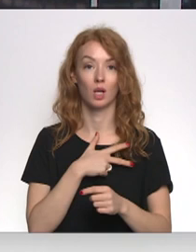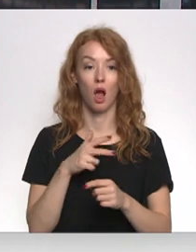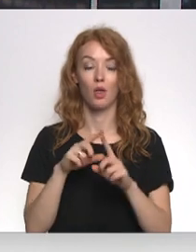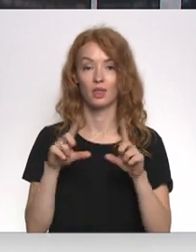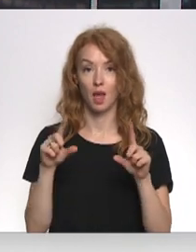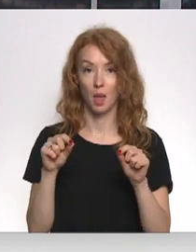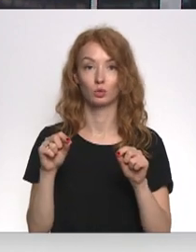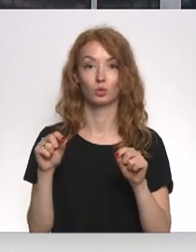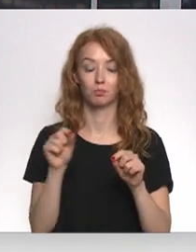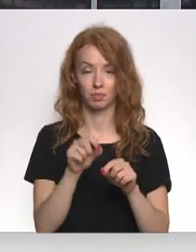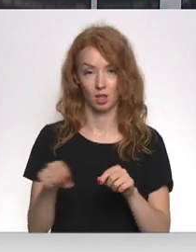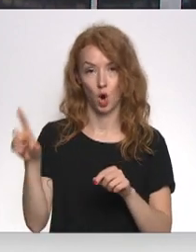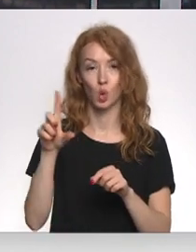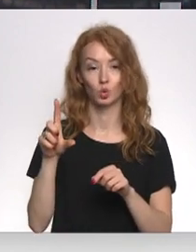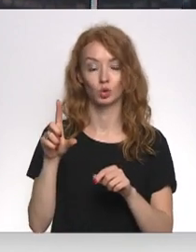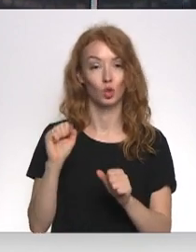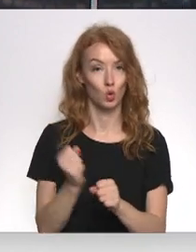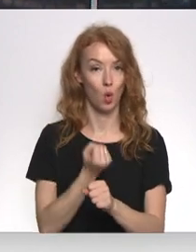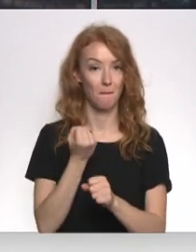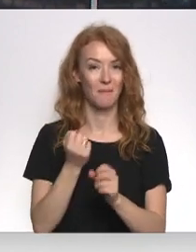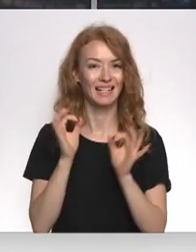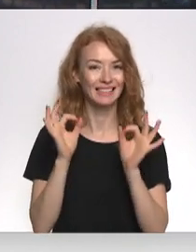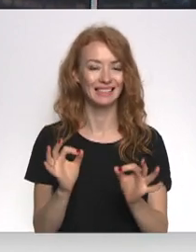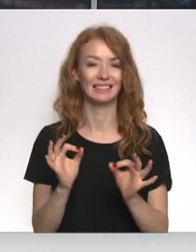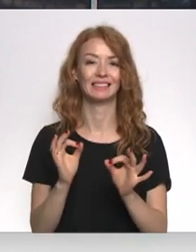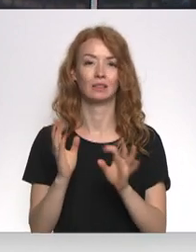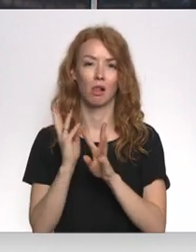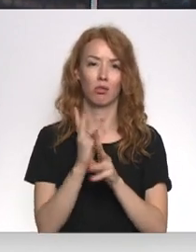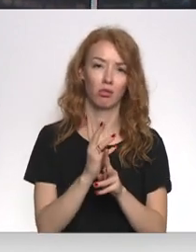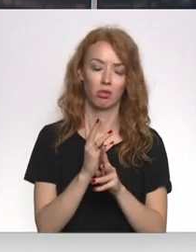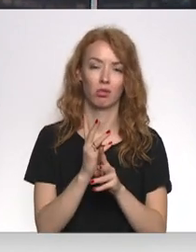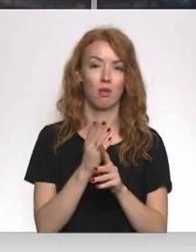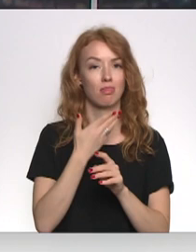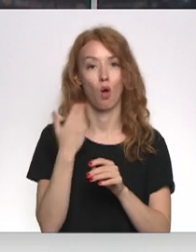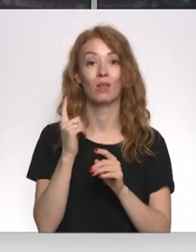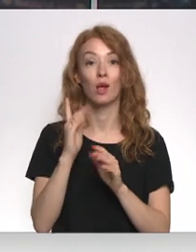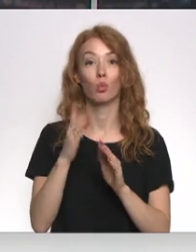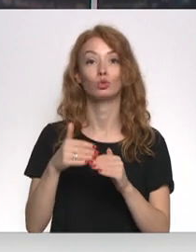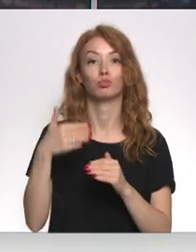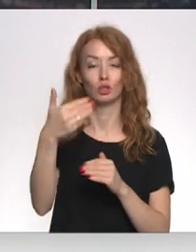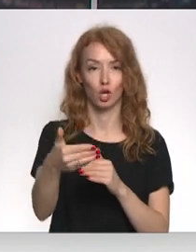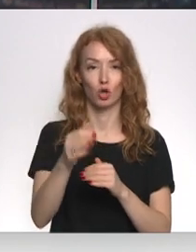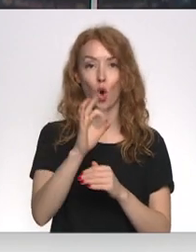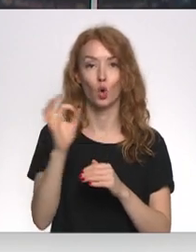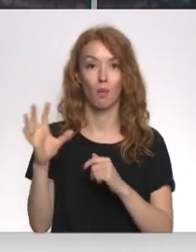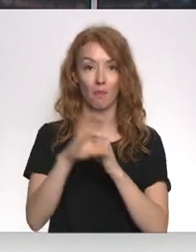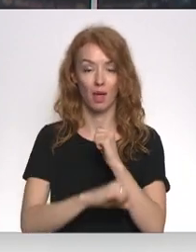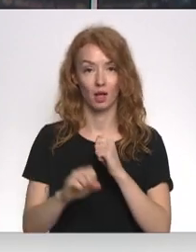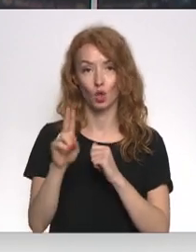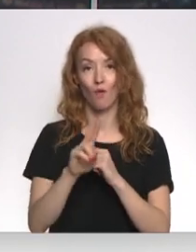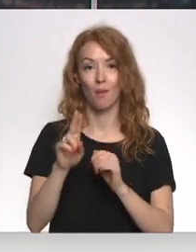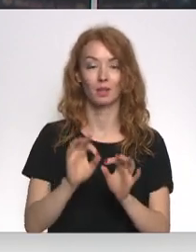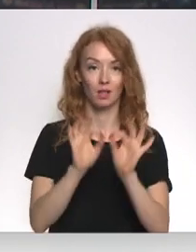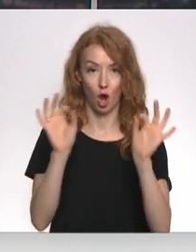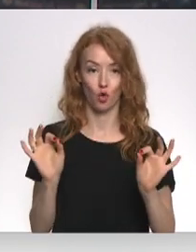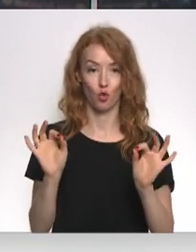dienestos ievērojami pieaudzis. Taču īsti sastrēgumi vēl esot tikai priekšā. Tie gaidām oktobra beigās, novembra